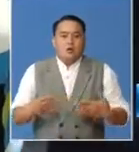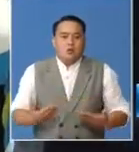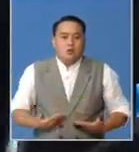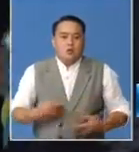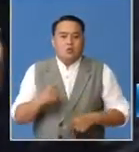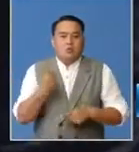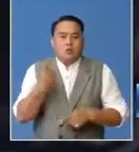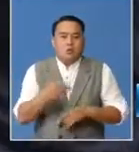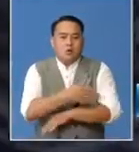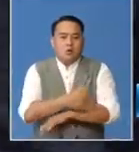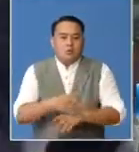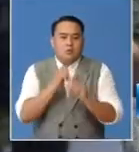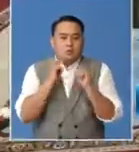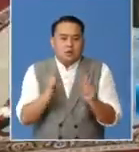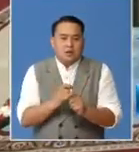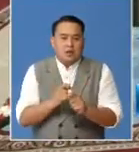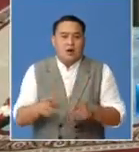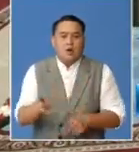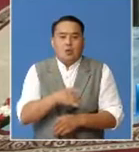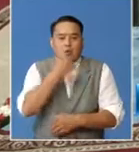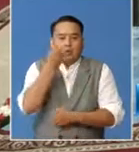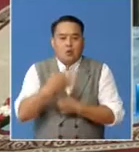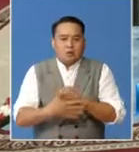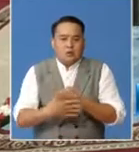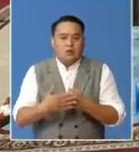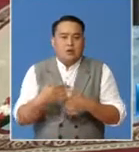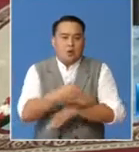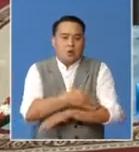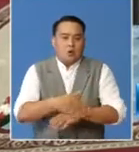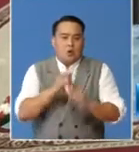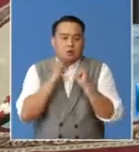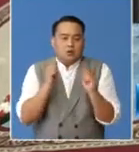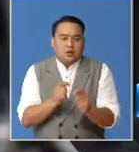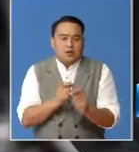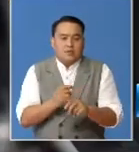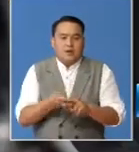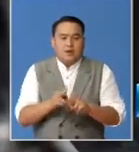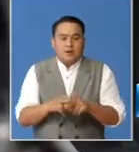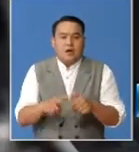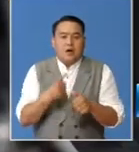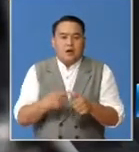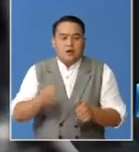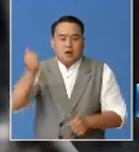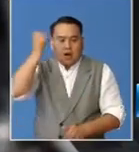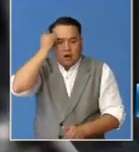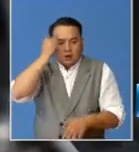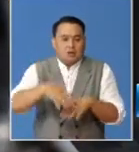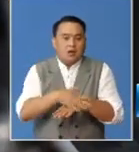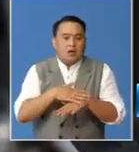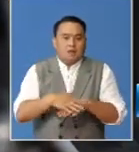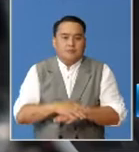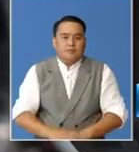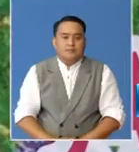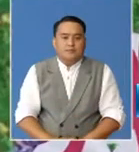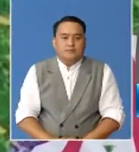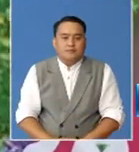бір көшеге берілгентін. Енді аудан орталығында тағы да бір көше аталды. Ер есімі ел есінде дейді толқыған